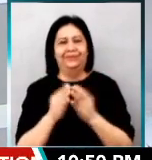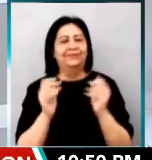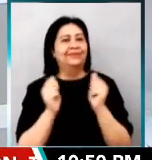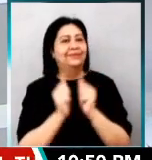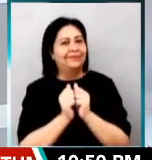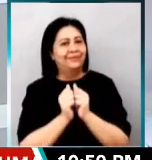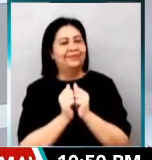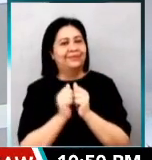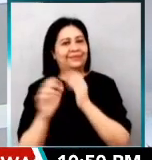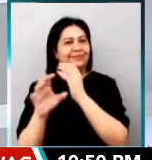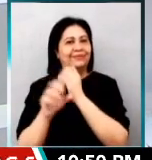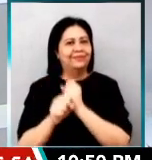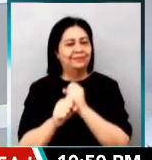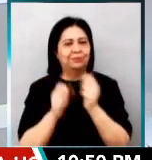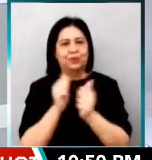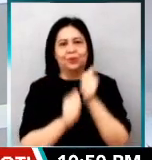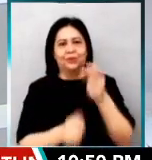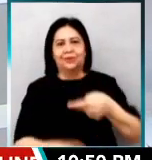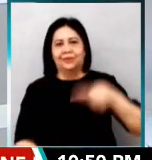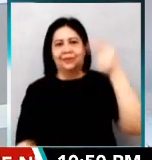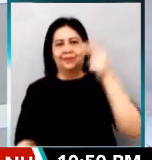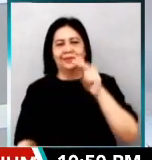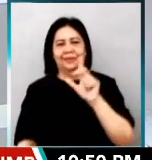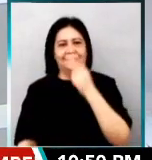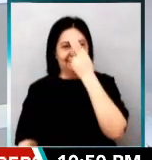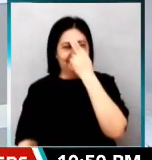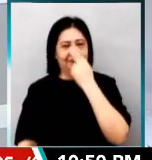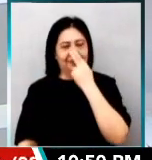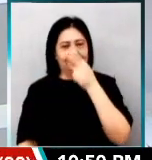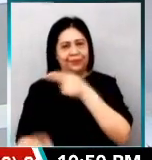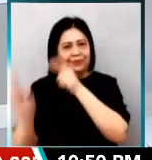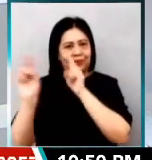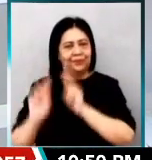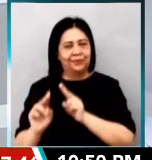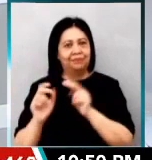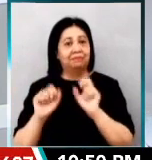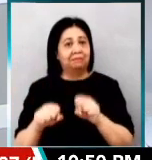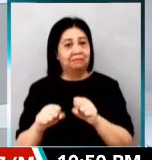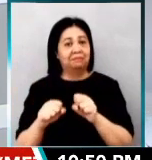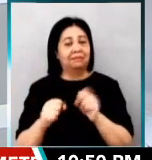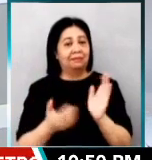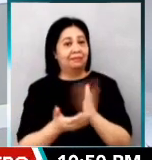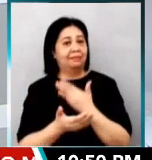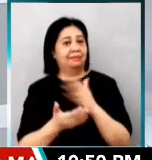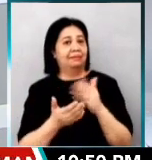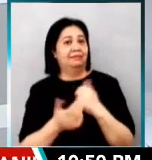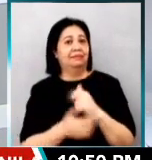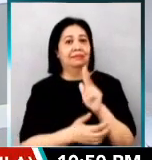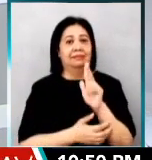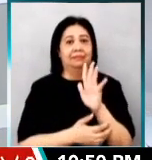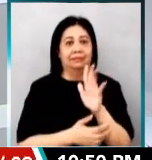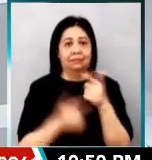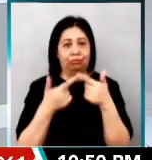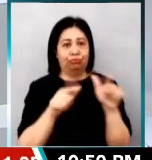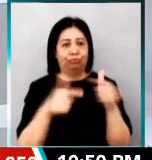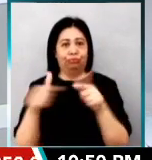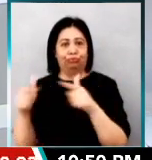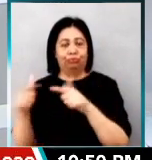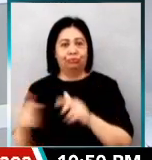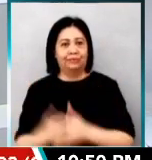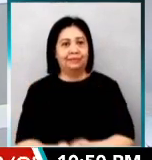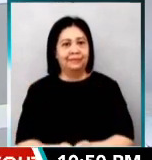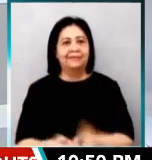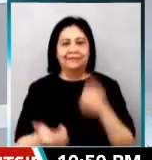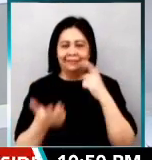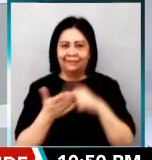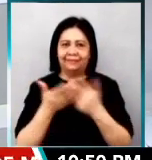ng pinakamataas na Latin honor ang estudyanteng kayang kumanta in 35 languages. Kilalanin sila sa